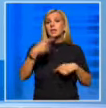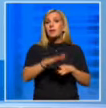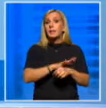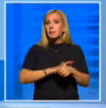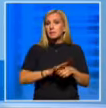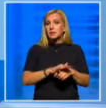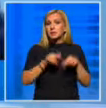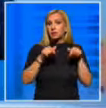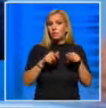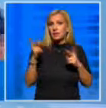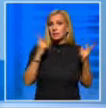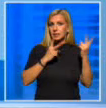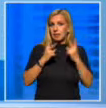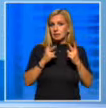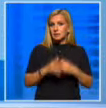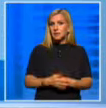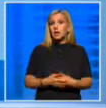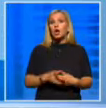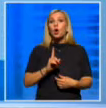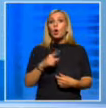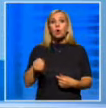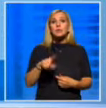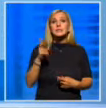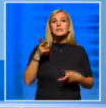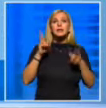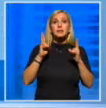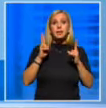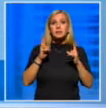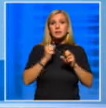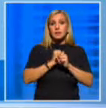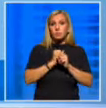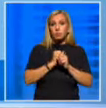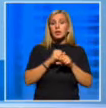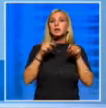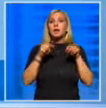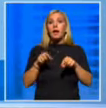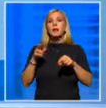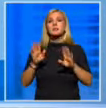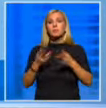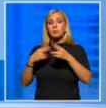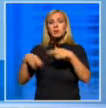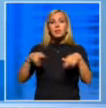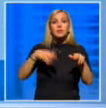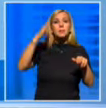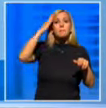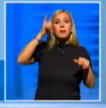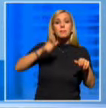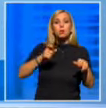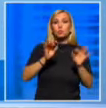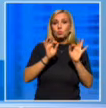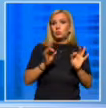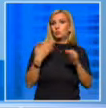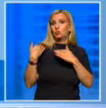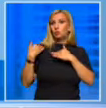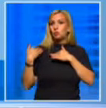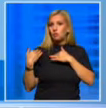на това съгласие, кои са съгласни да работят по тези задачи, се търси премиер, който да е готов да носи политическа отговорност